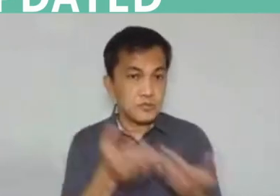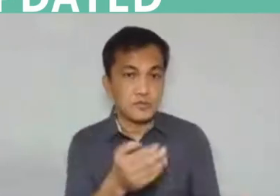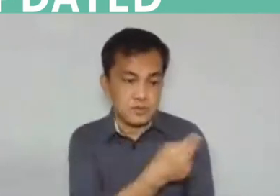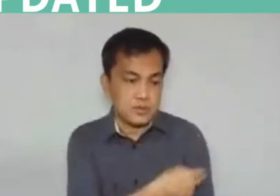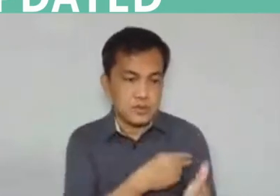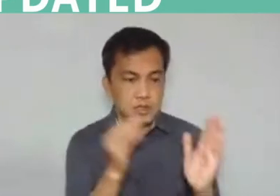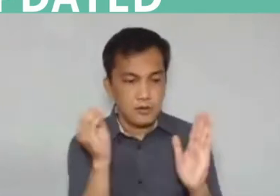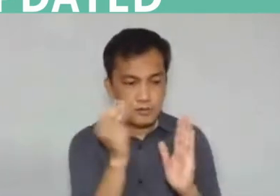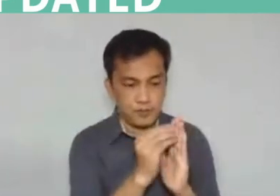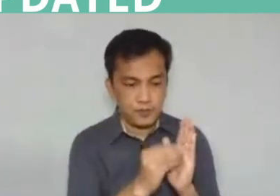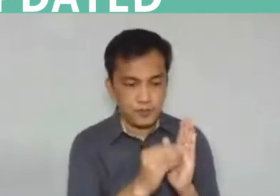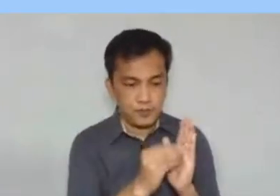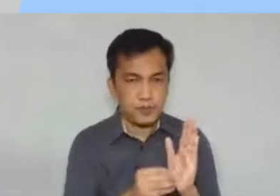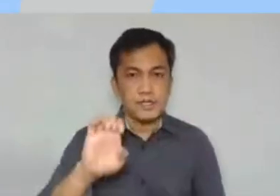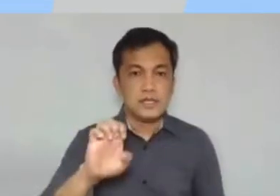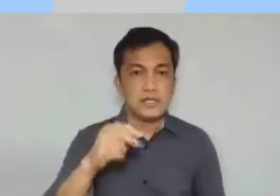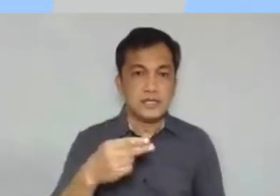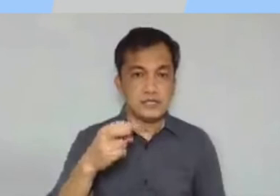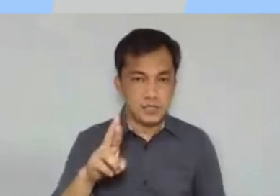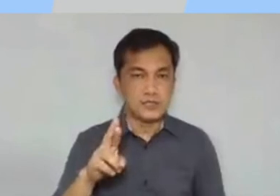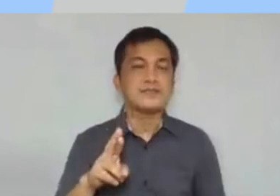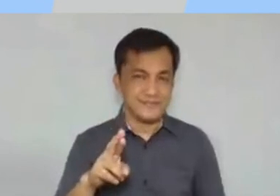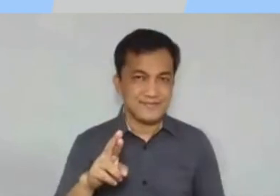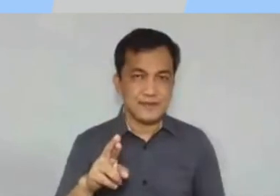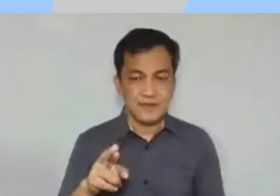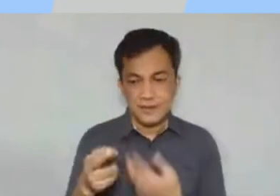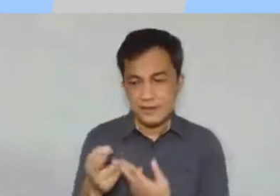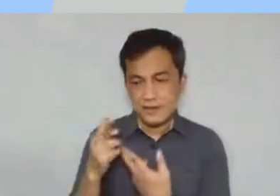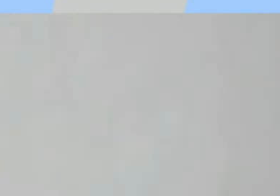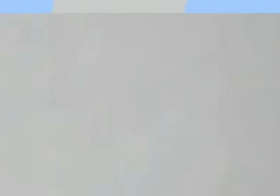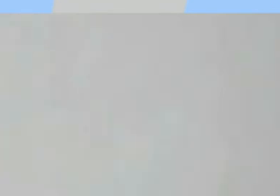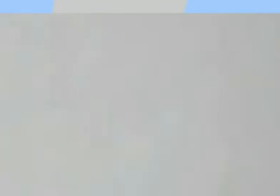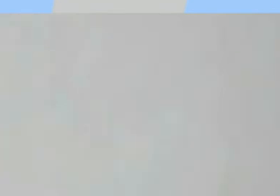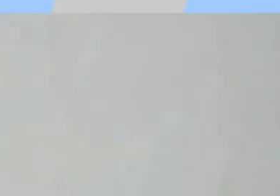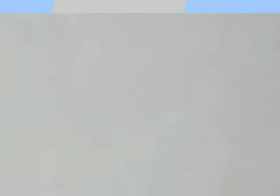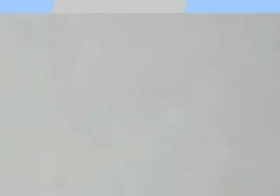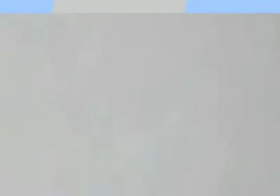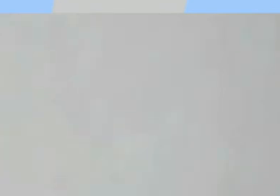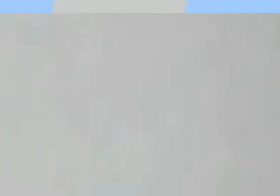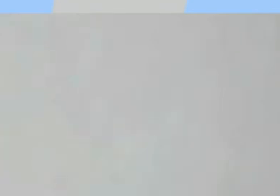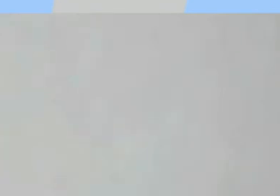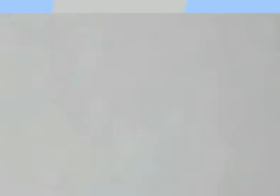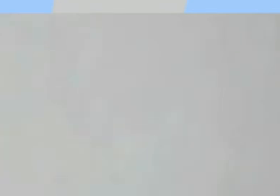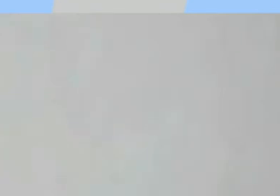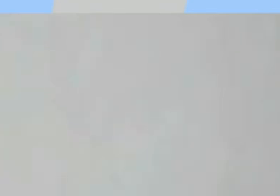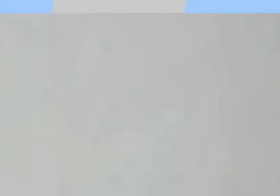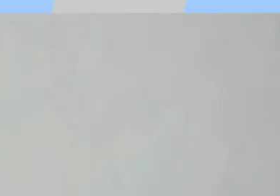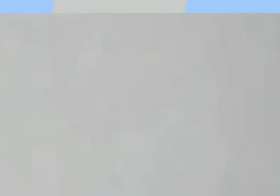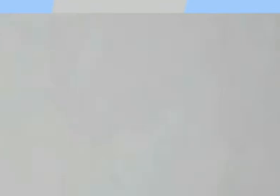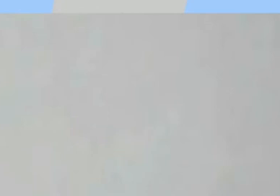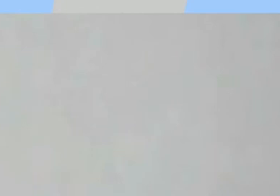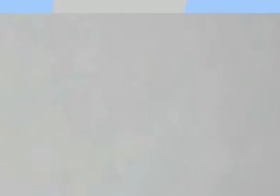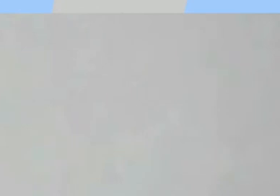kanyang EHR sa ospital. Nirefer ng orthopedic surgeon si Juana sa Espesyalista sa Rehabilitasyon o